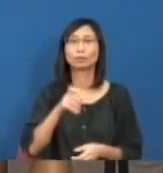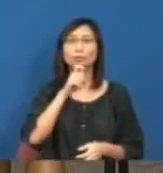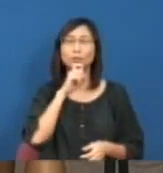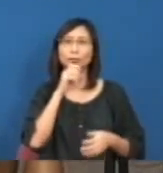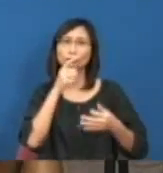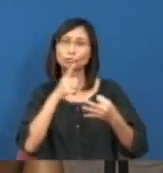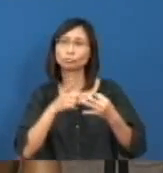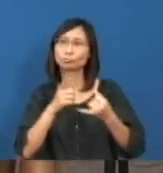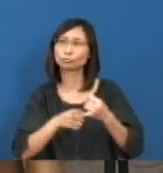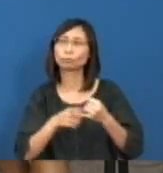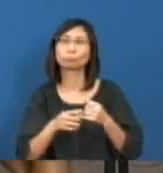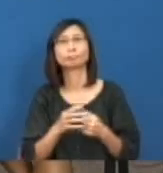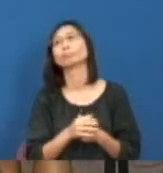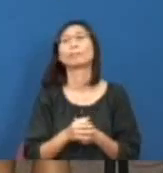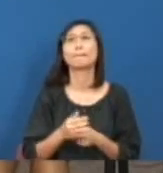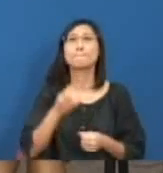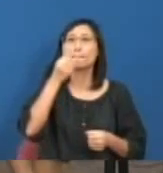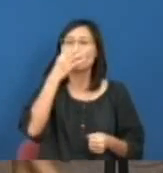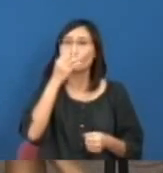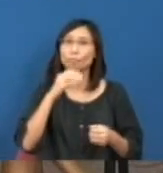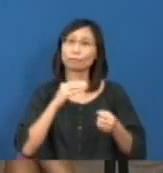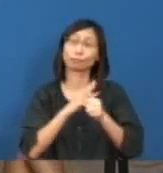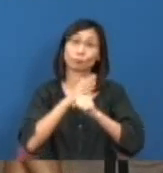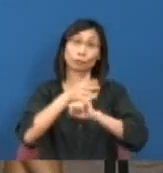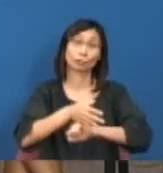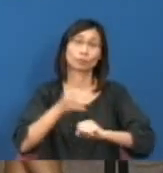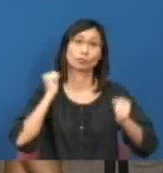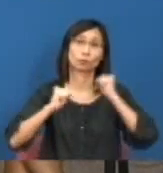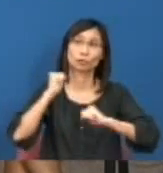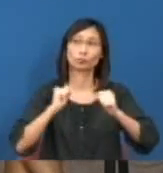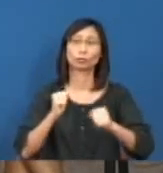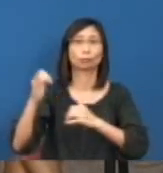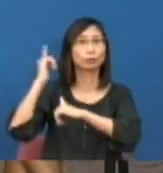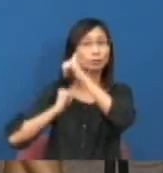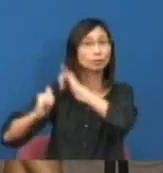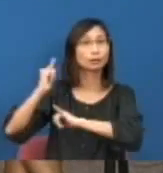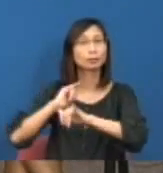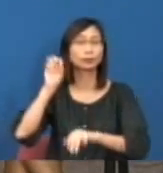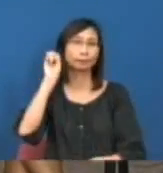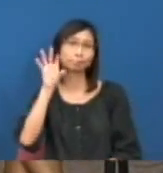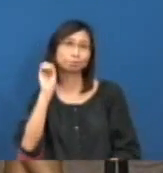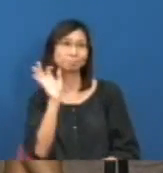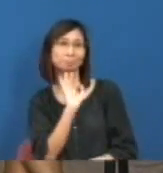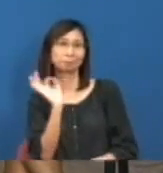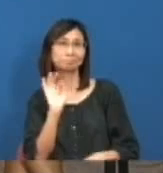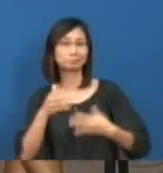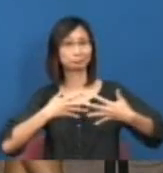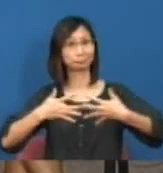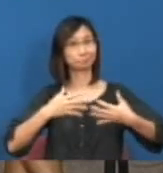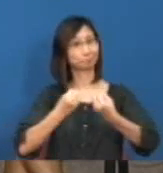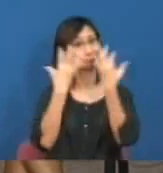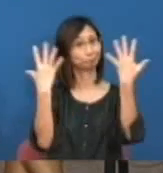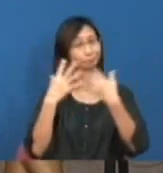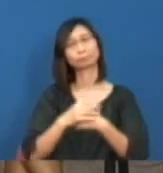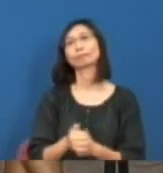係香港社會運動嘅歷史一個空白狀況之下嘅情況，因為冇人能夠編